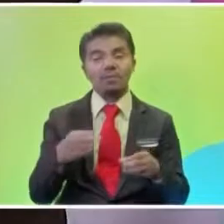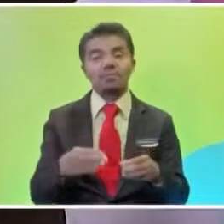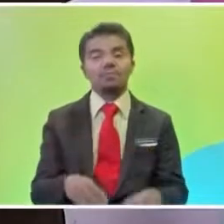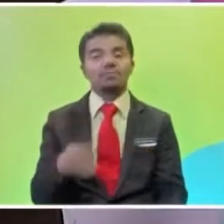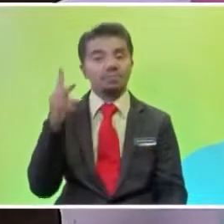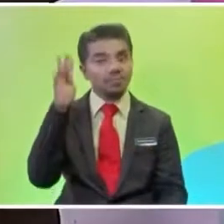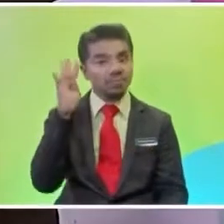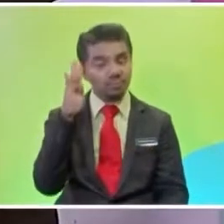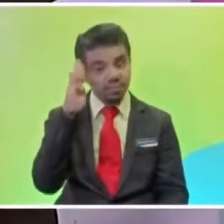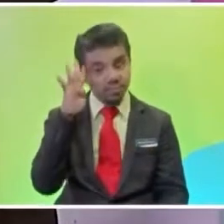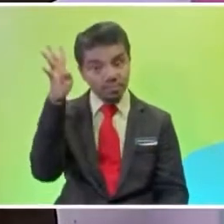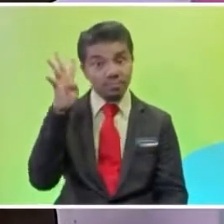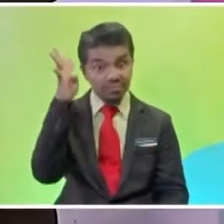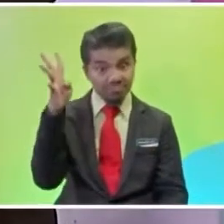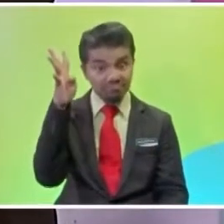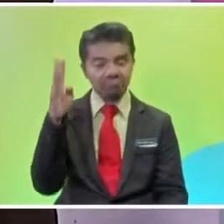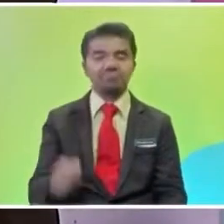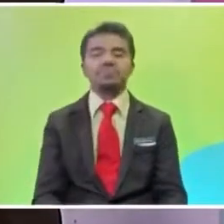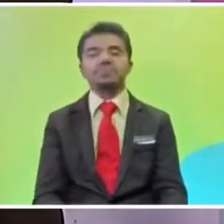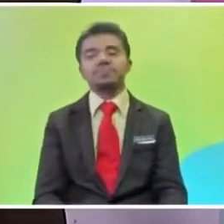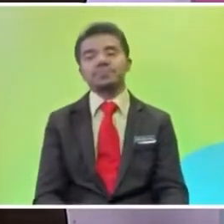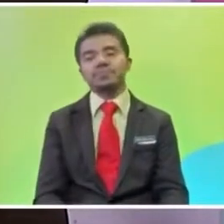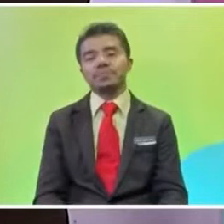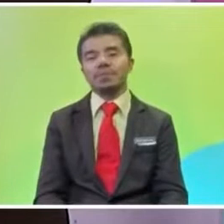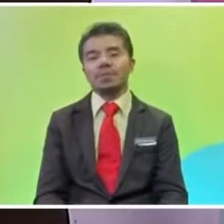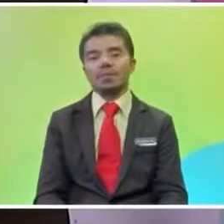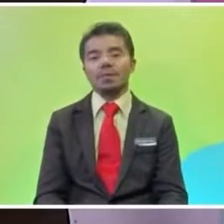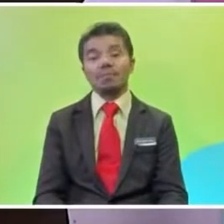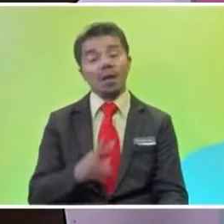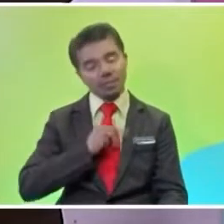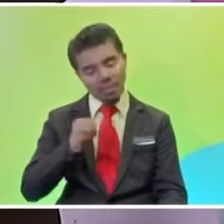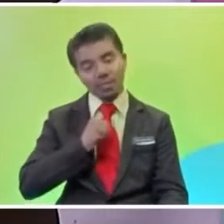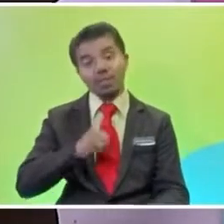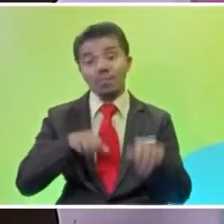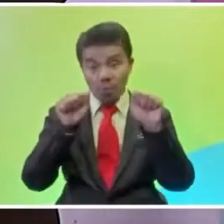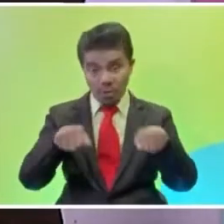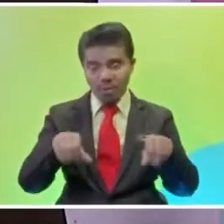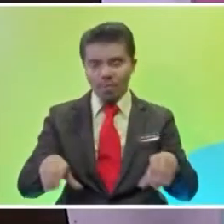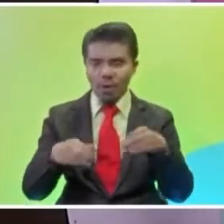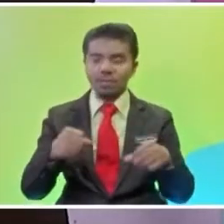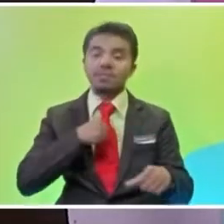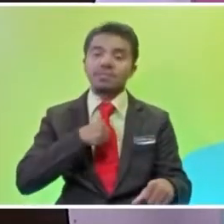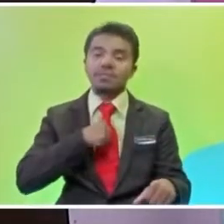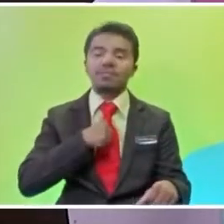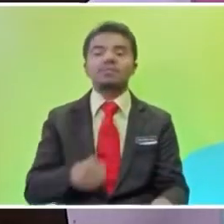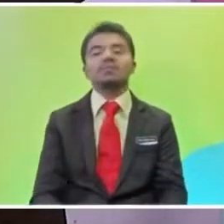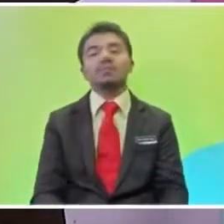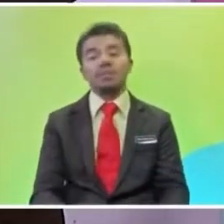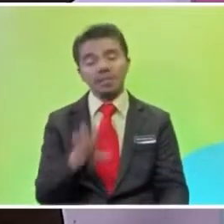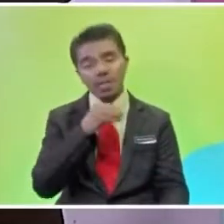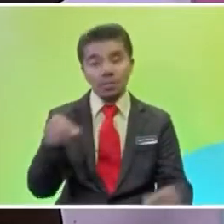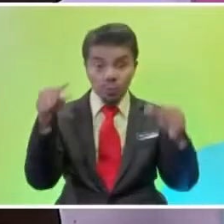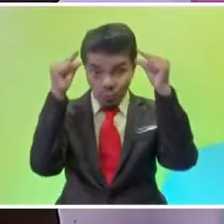jadi skillnya murid tersebut merasakan dia selesai untuk membuat buku script dia belum menghasilkan Oke kita minta